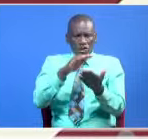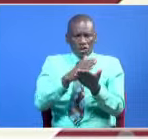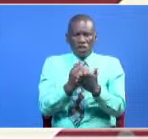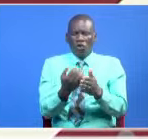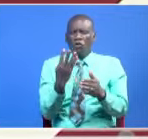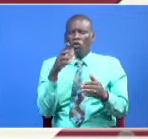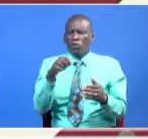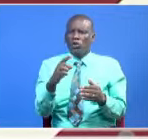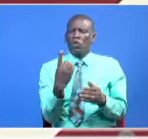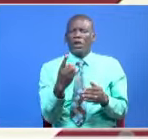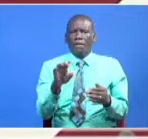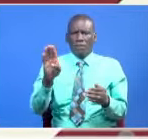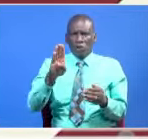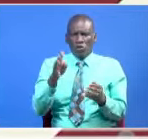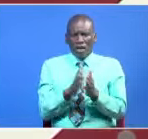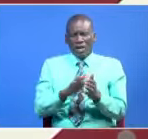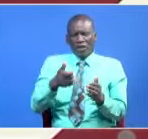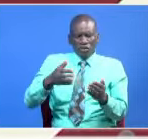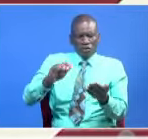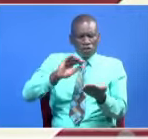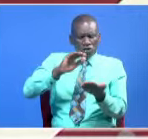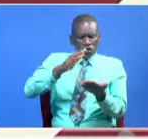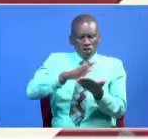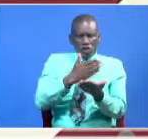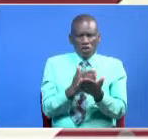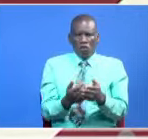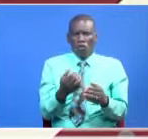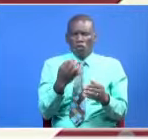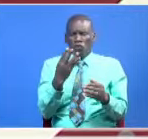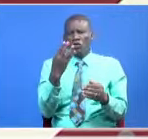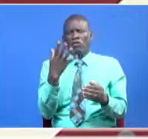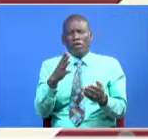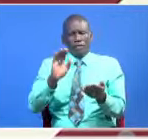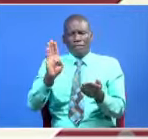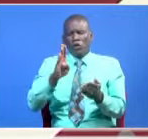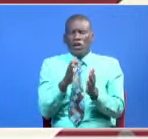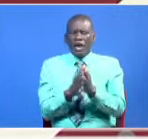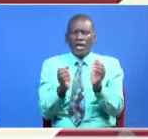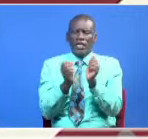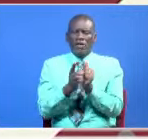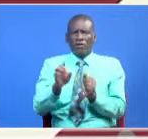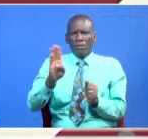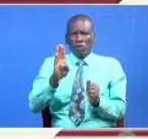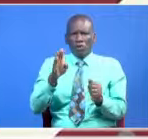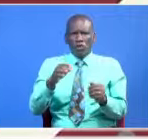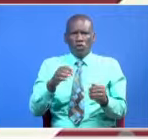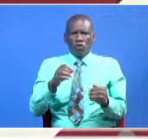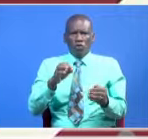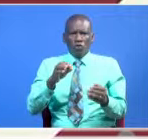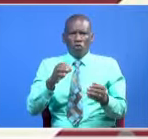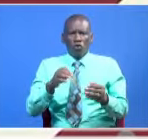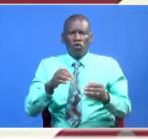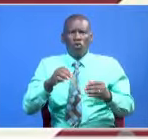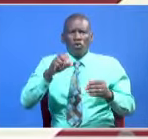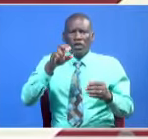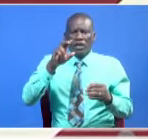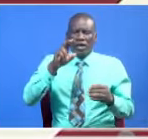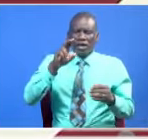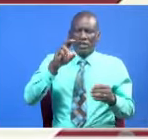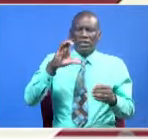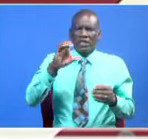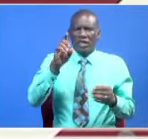na mgao wa ziada wa bilioni 45 kwa ruzuku na bilioni 11 kwa hazina ya usawazishaji. Ndindi